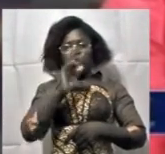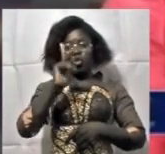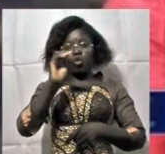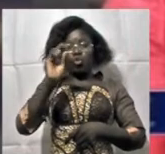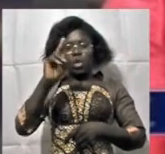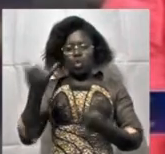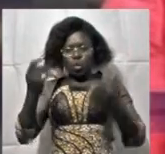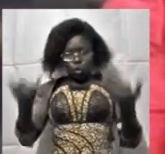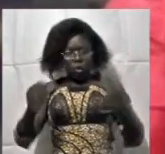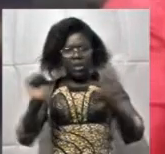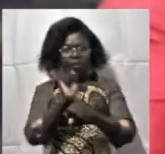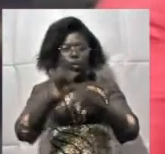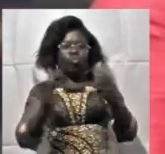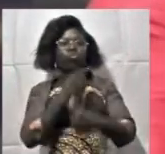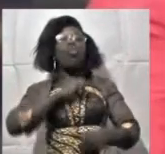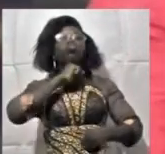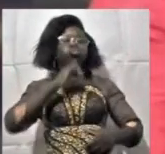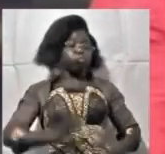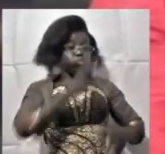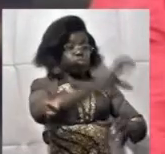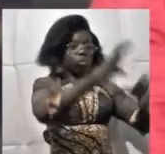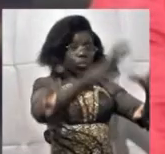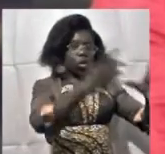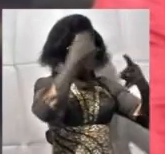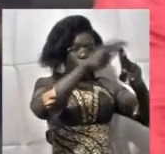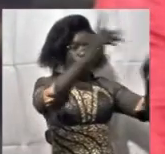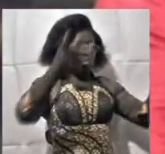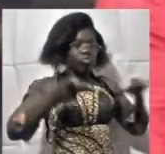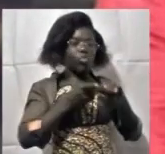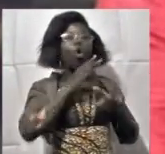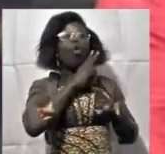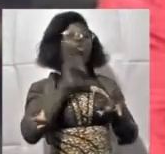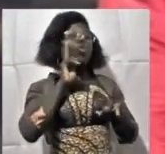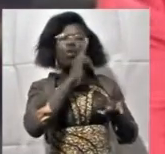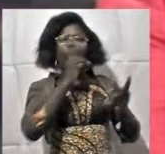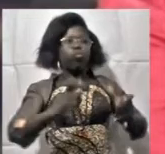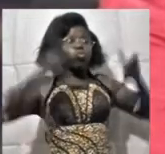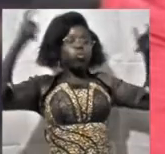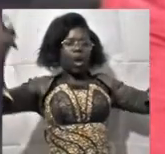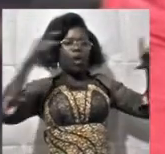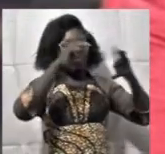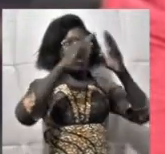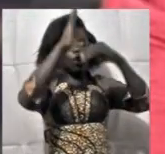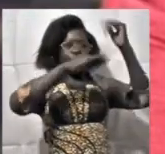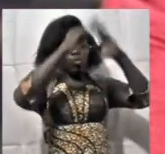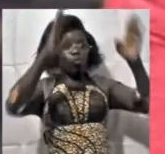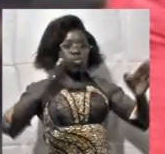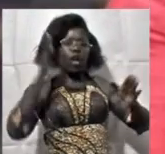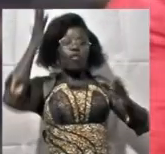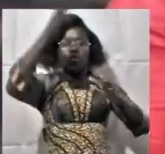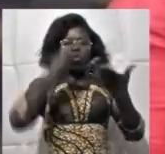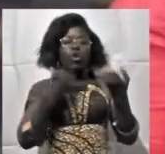du gouvernement, Joseph Dione Ngouté, procédait ce jeudi à la pose de la première pierre de ce complexe hôtelier